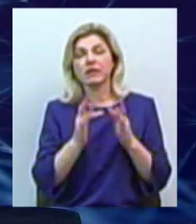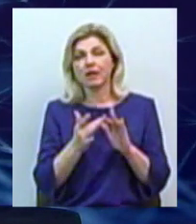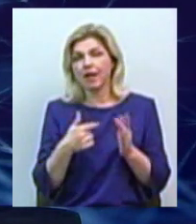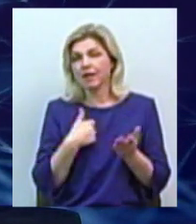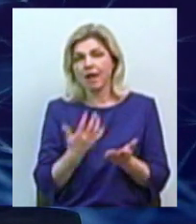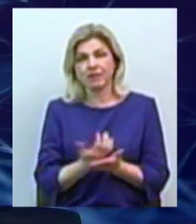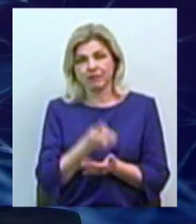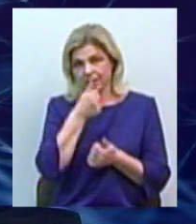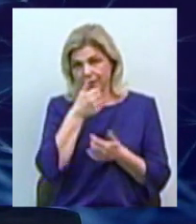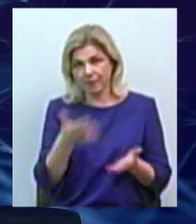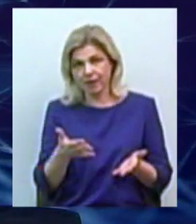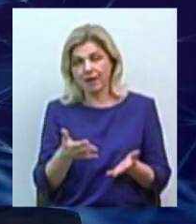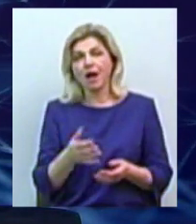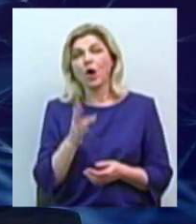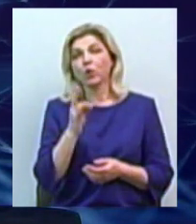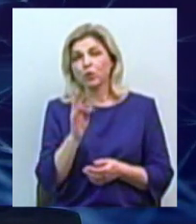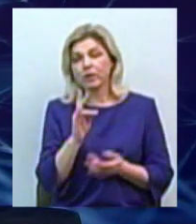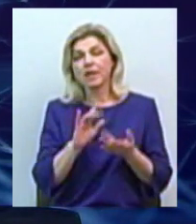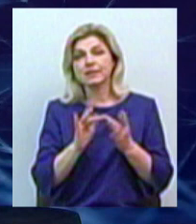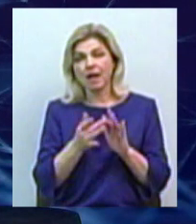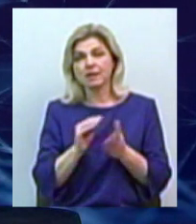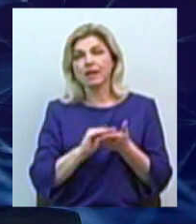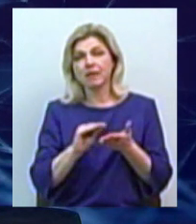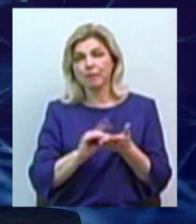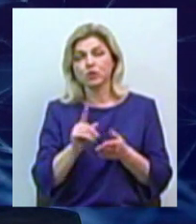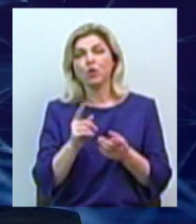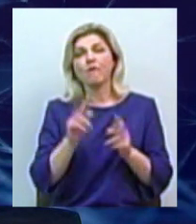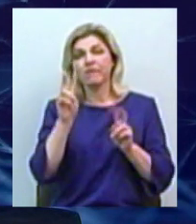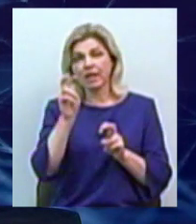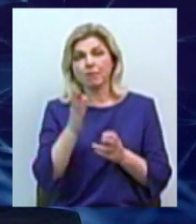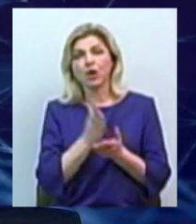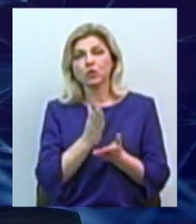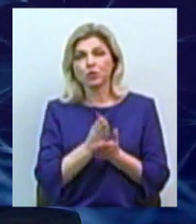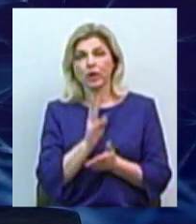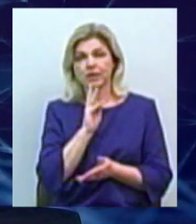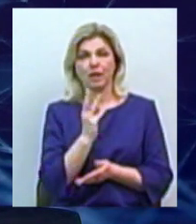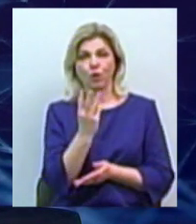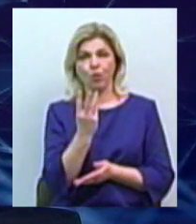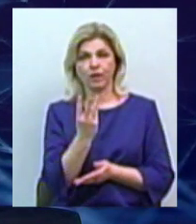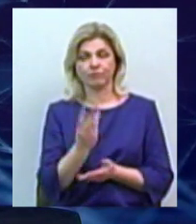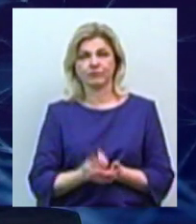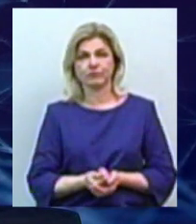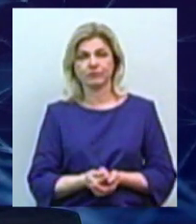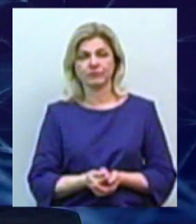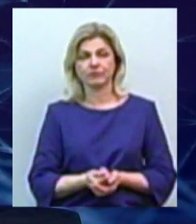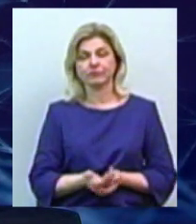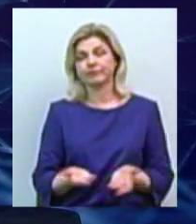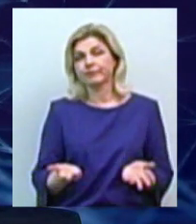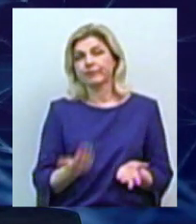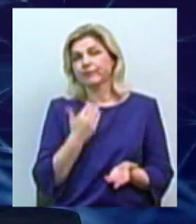знайти, принаймні, не міг. Але навіть на сайті написано, що ця фірма існує всього 3 роки. ну і нібито